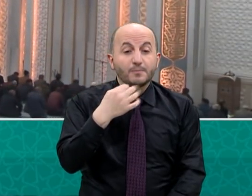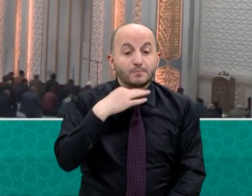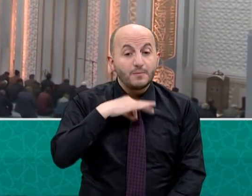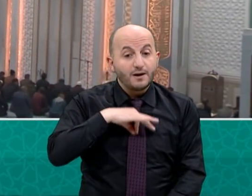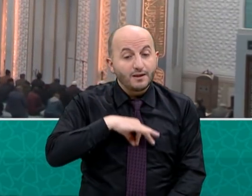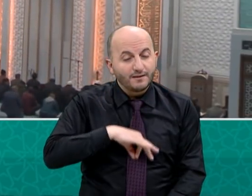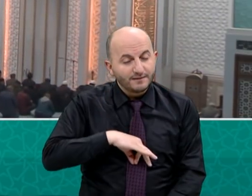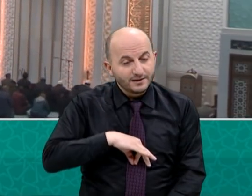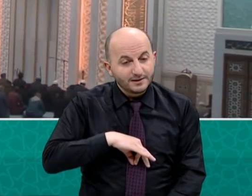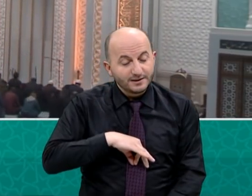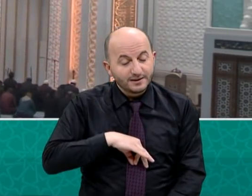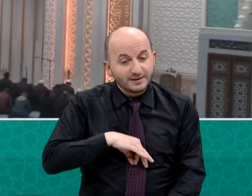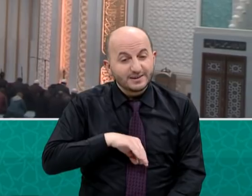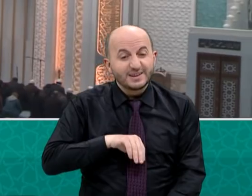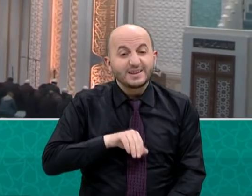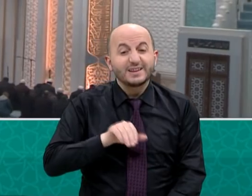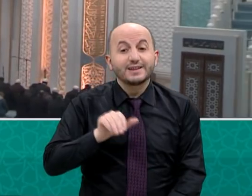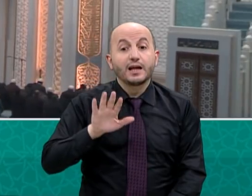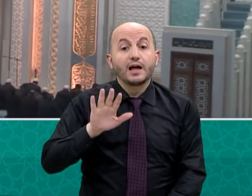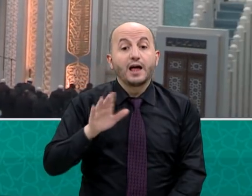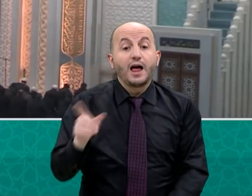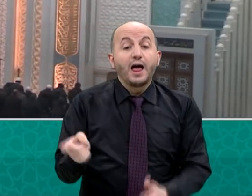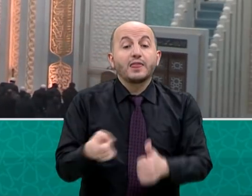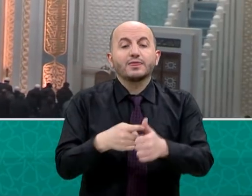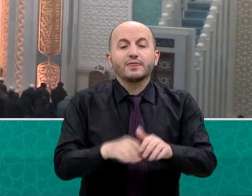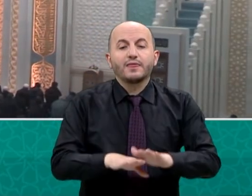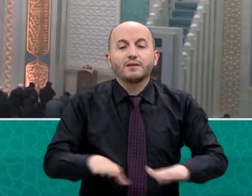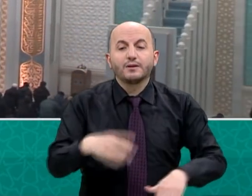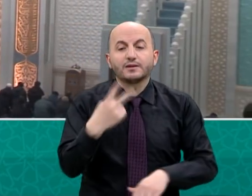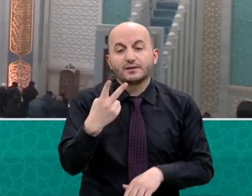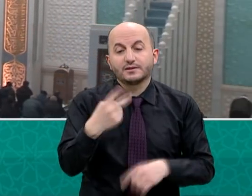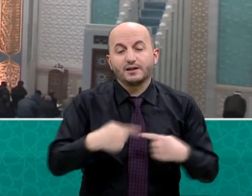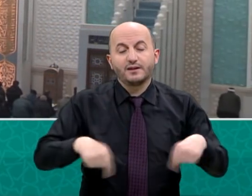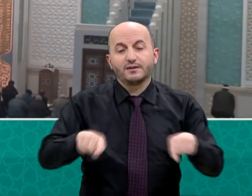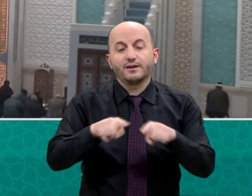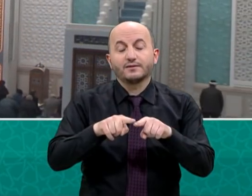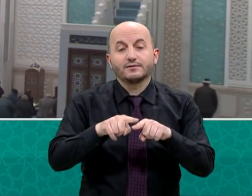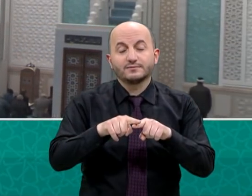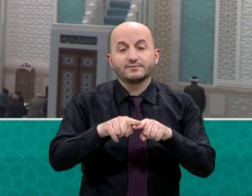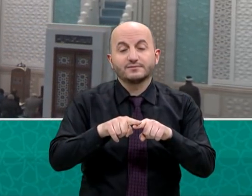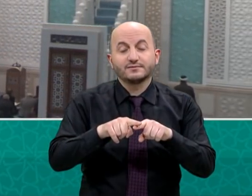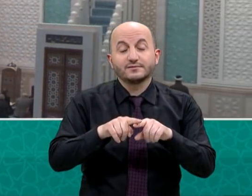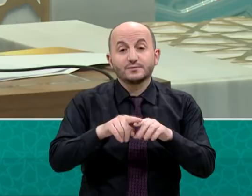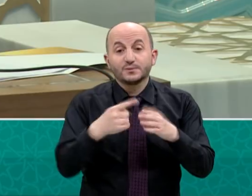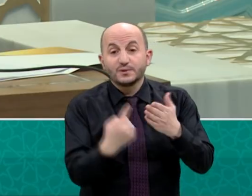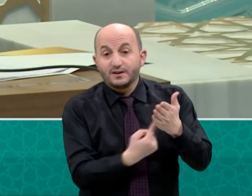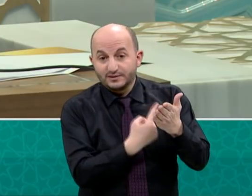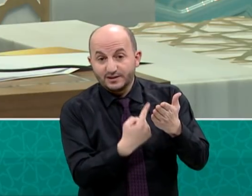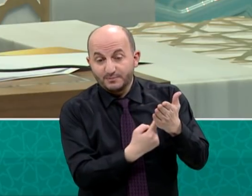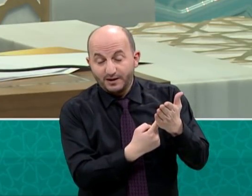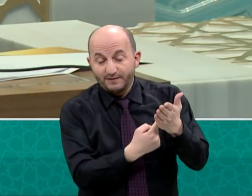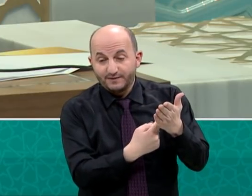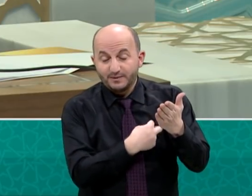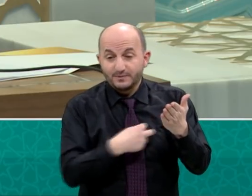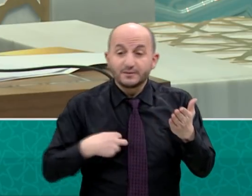manevi boyutuyla değil, yani en temelde iki alan ama Kur'an-ı Kerim'e ve Resulullah